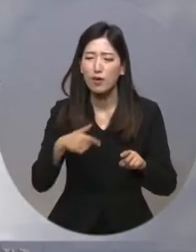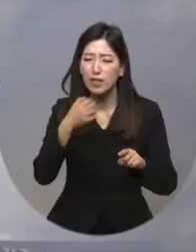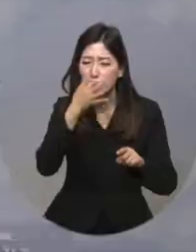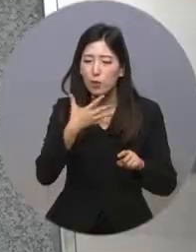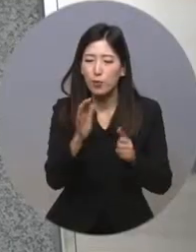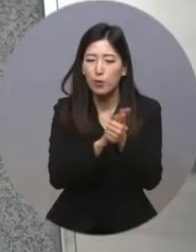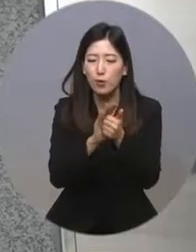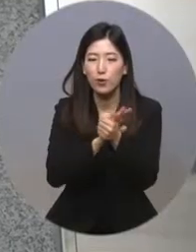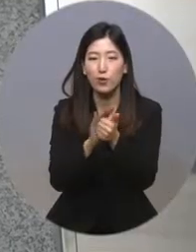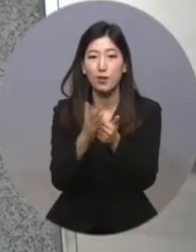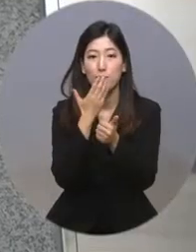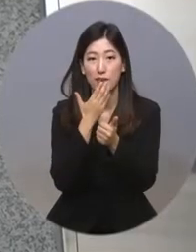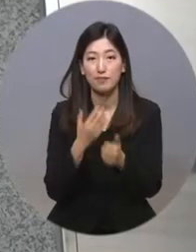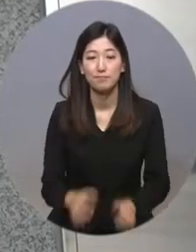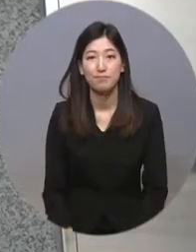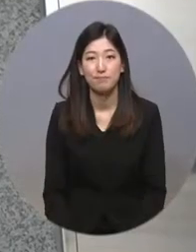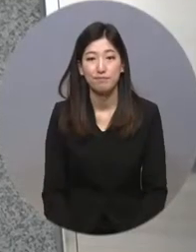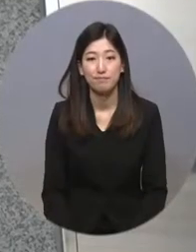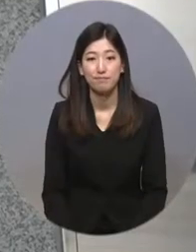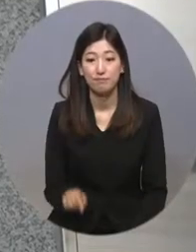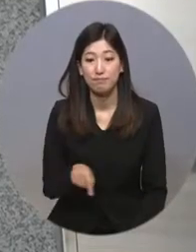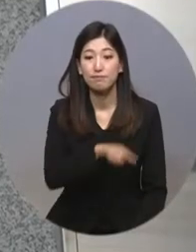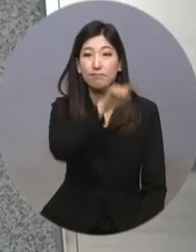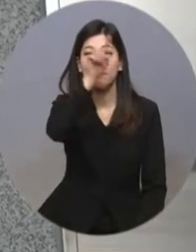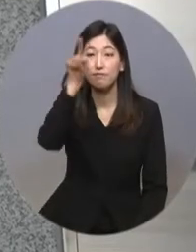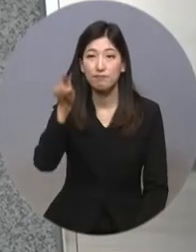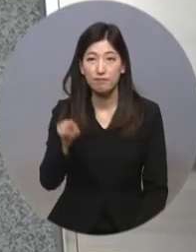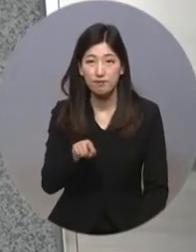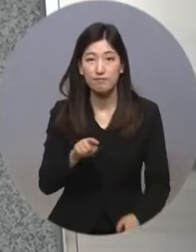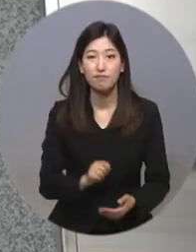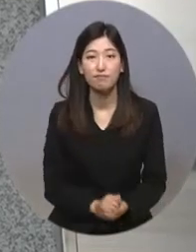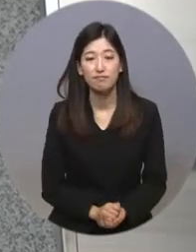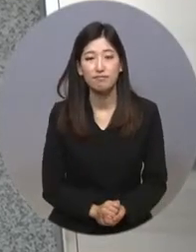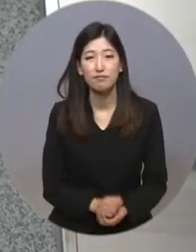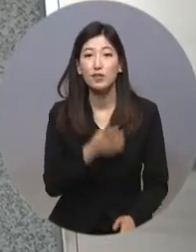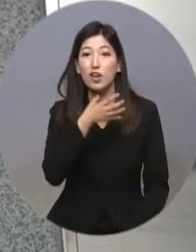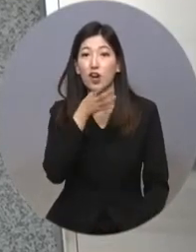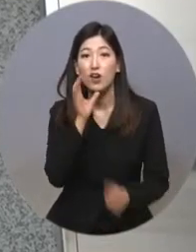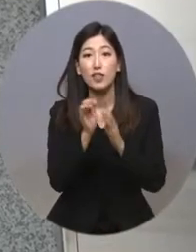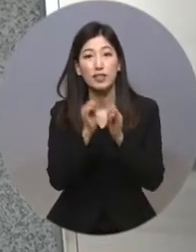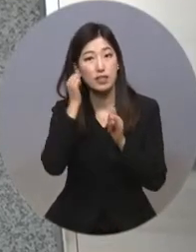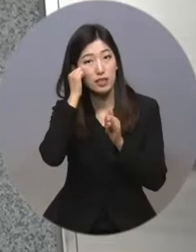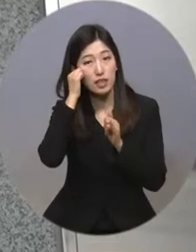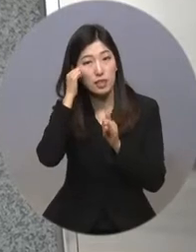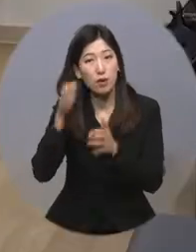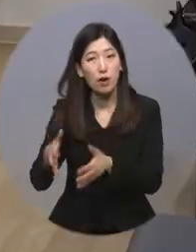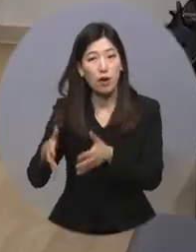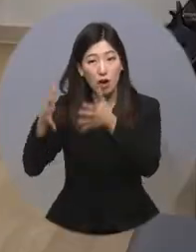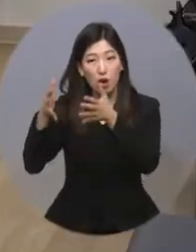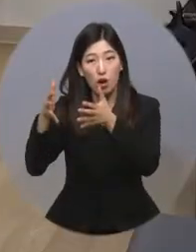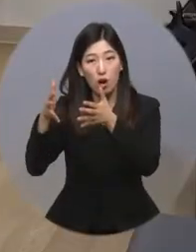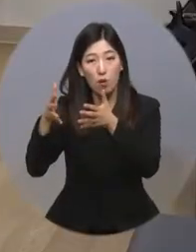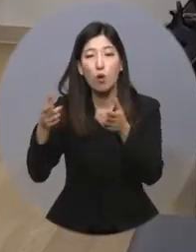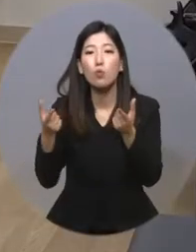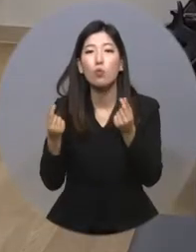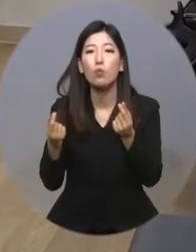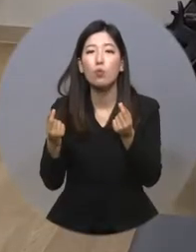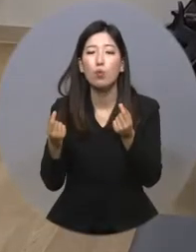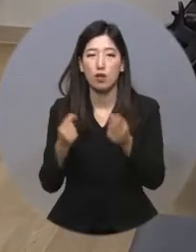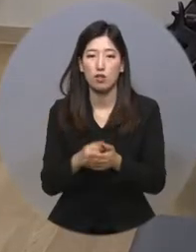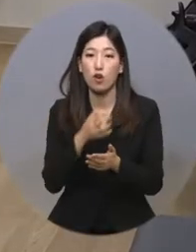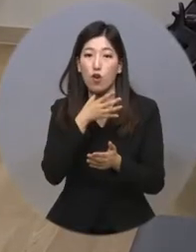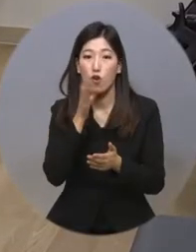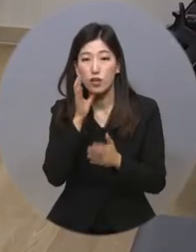하고 있습니다. 종합복지타운은 공동실보주택 120세대와 같은 건물에 입점하고 있어